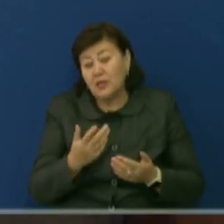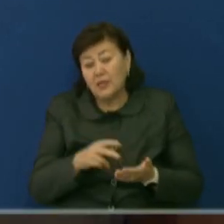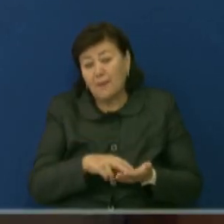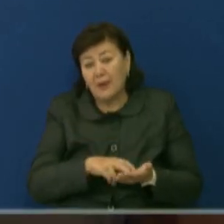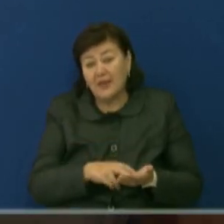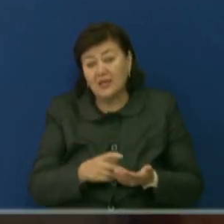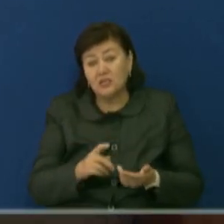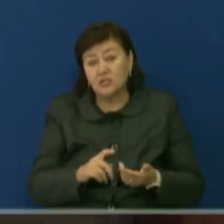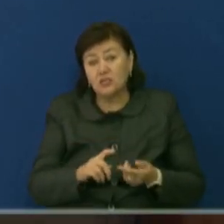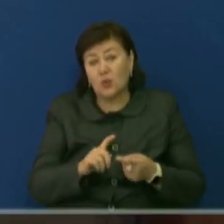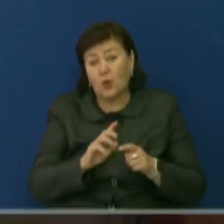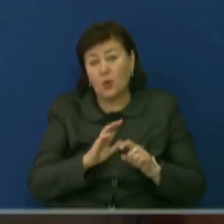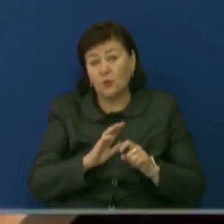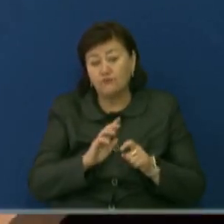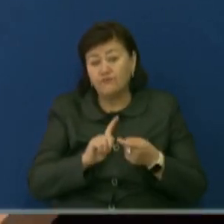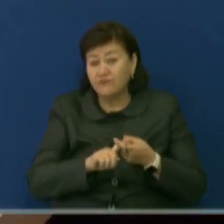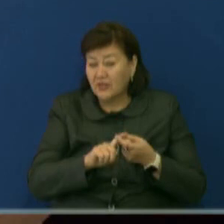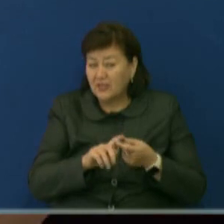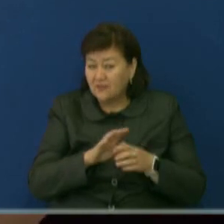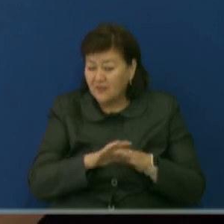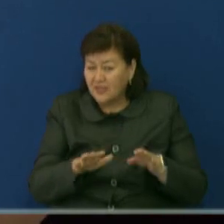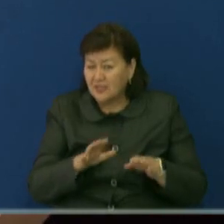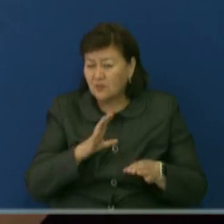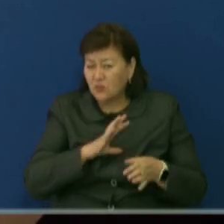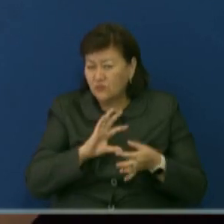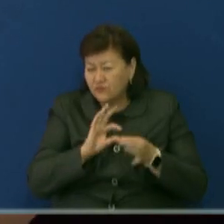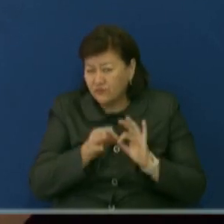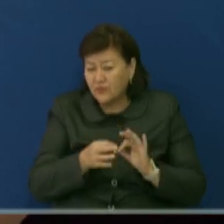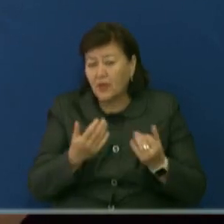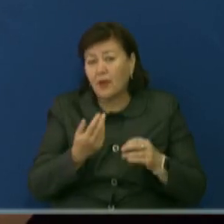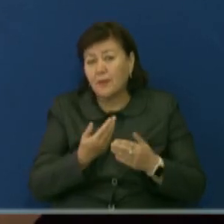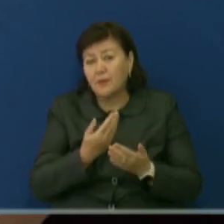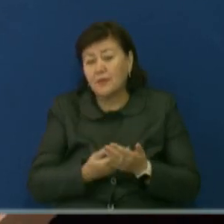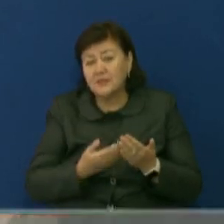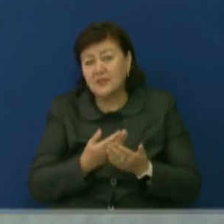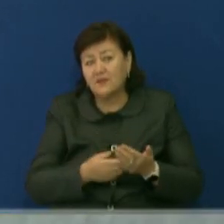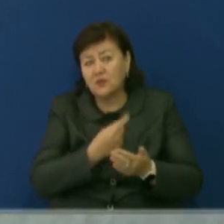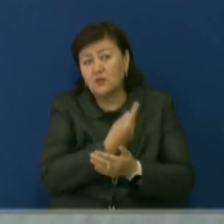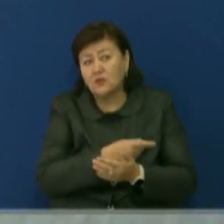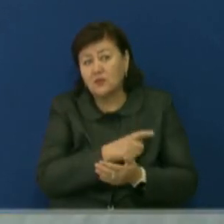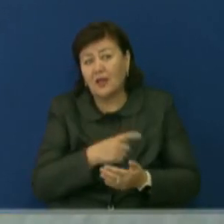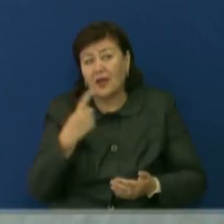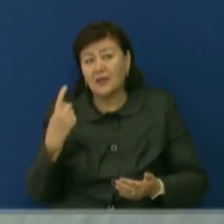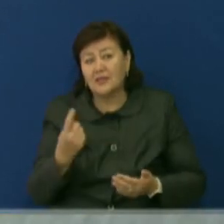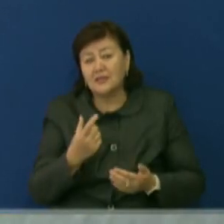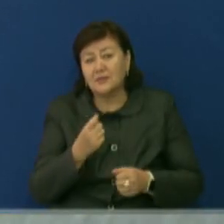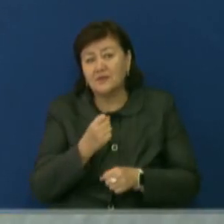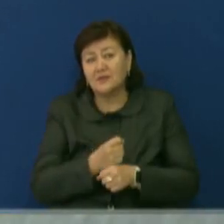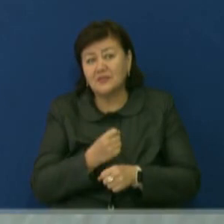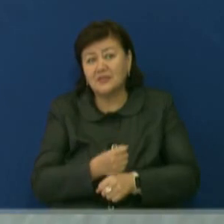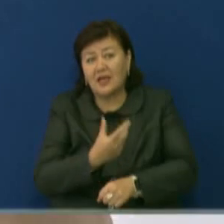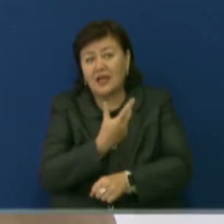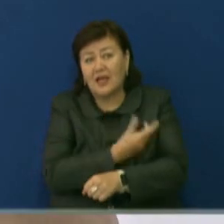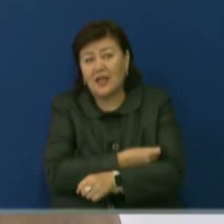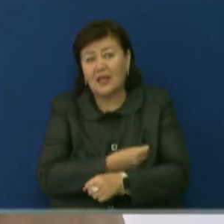что инфекция осложнит ее хроническое заболевание. Поэтому по совету врачей Мирамгуль одна из первых сделала прививку от